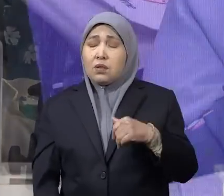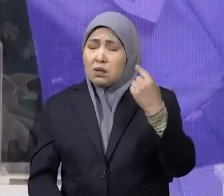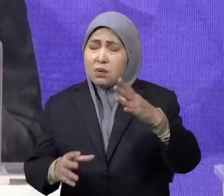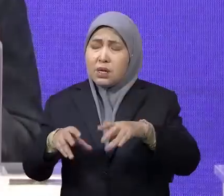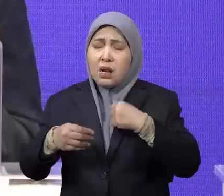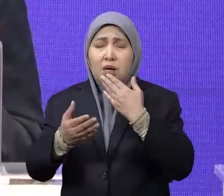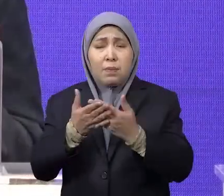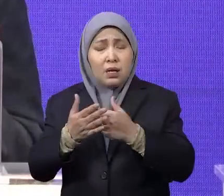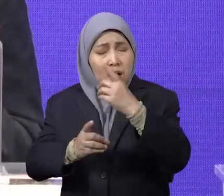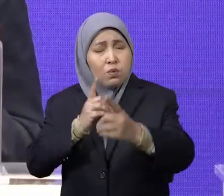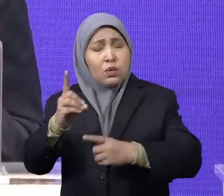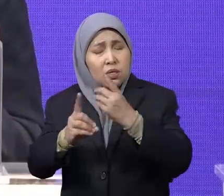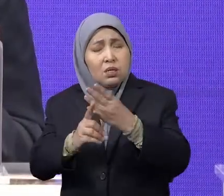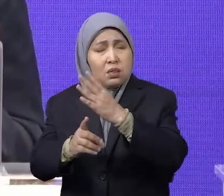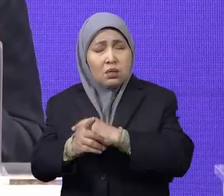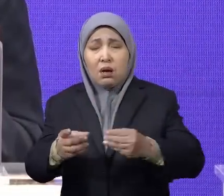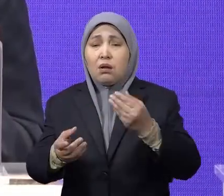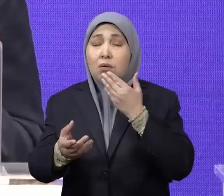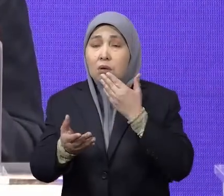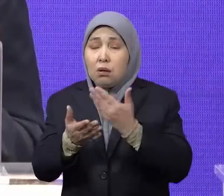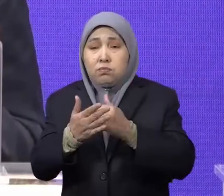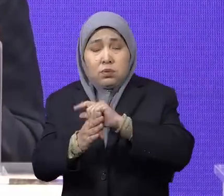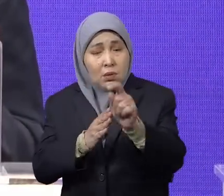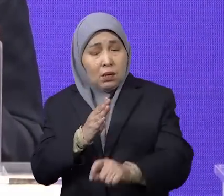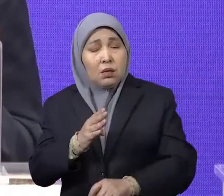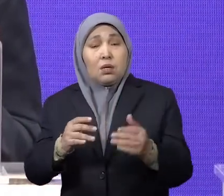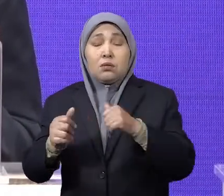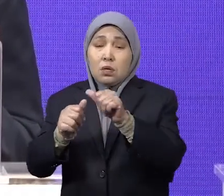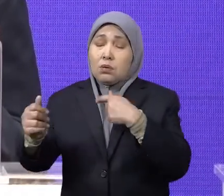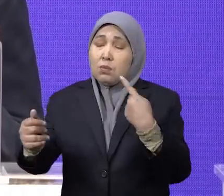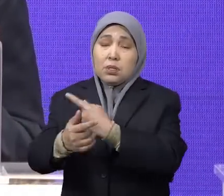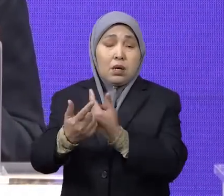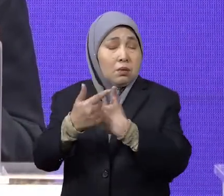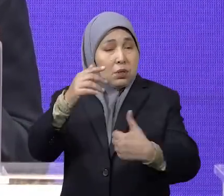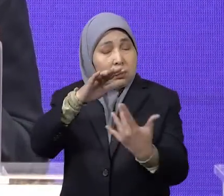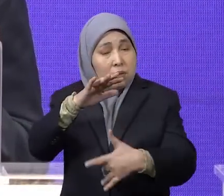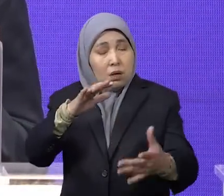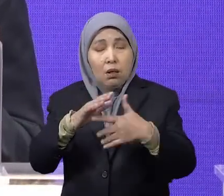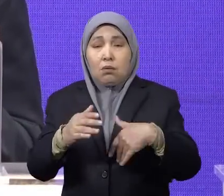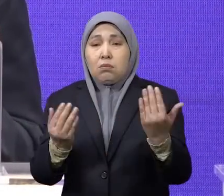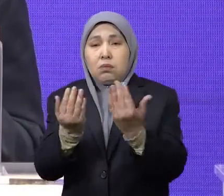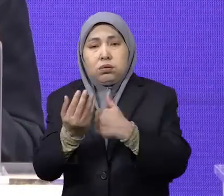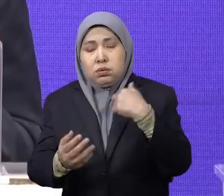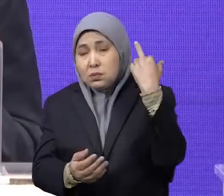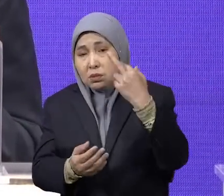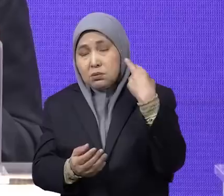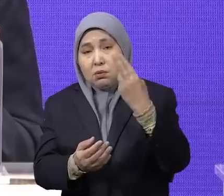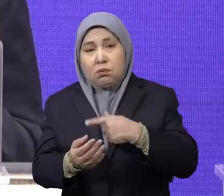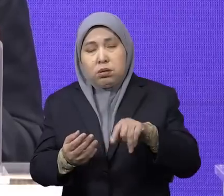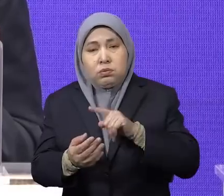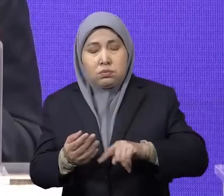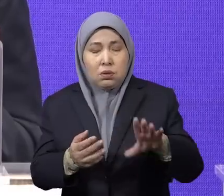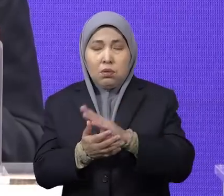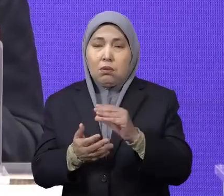حسنة وفي الآخرة حسنة وقنا عذاب النار وصلى الله على سيدنا محمد وعلى آله وصحبه